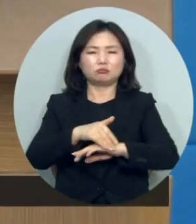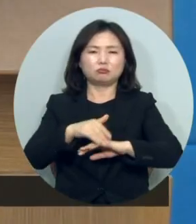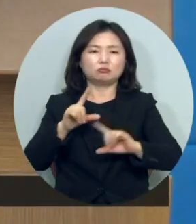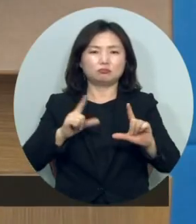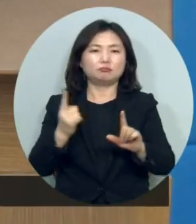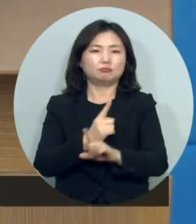보입니다